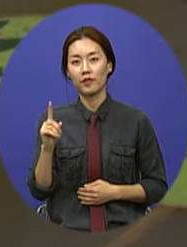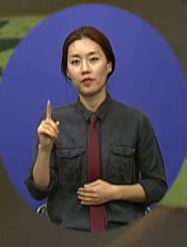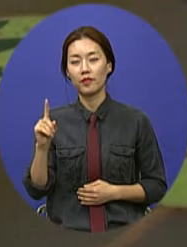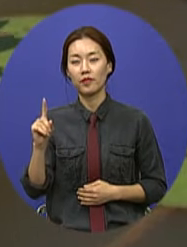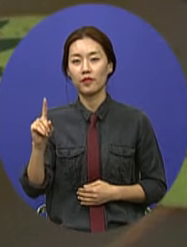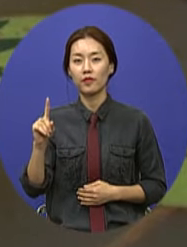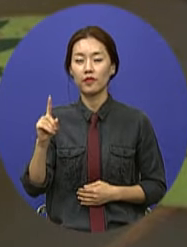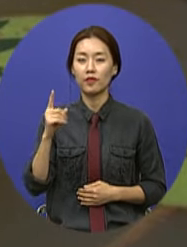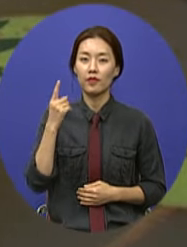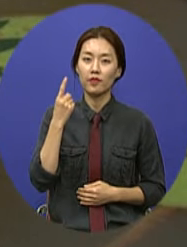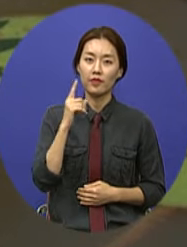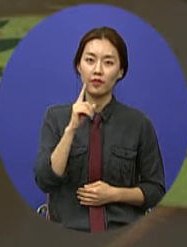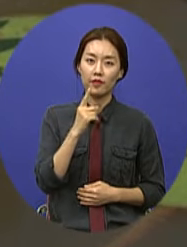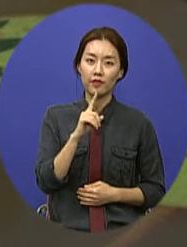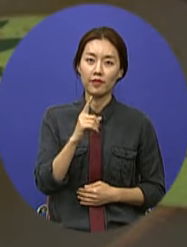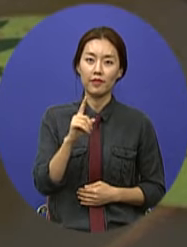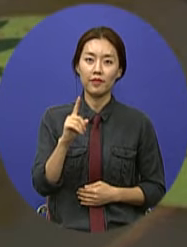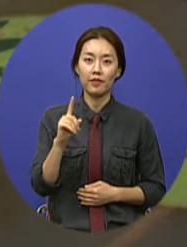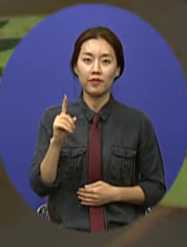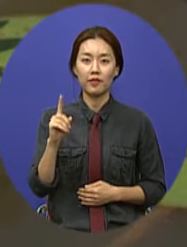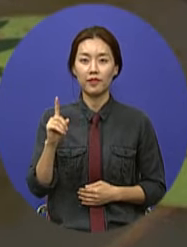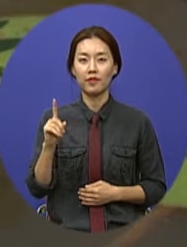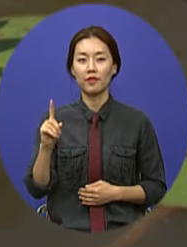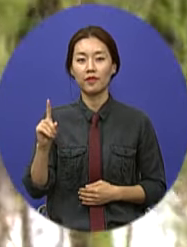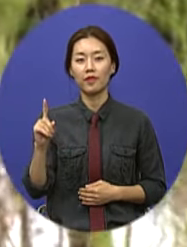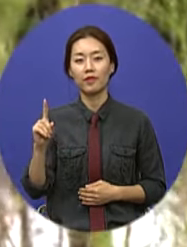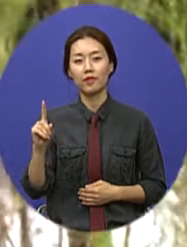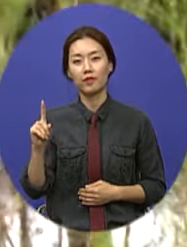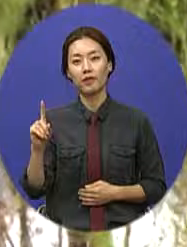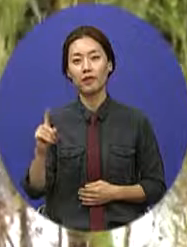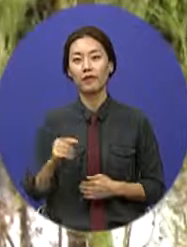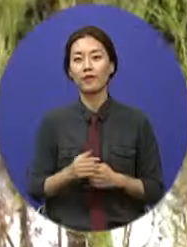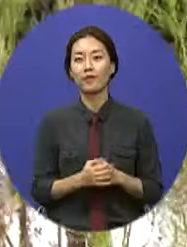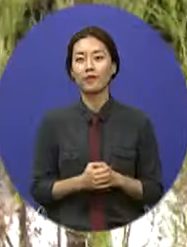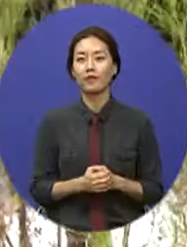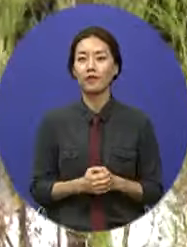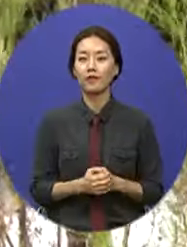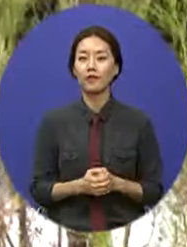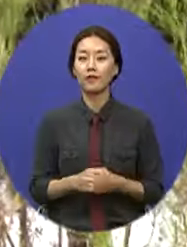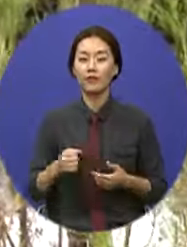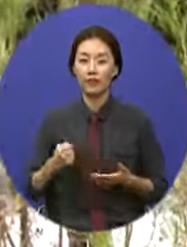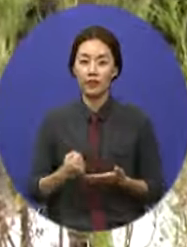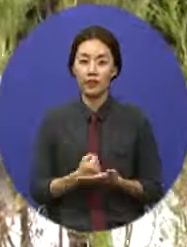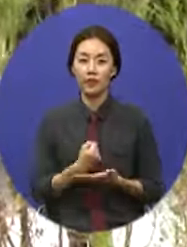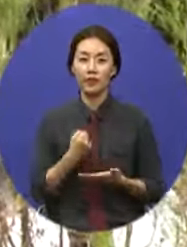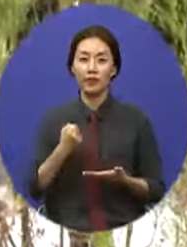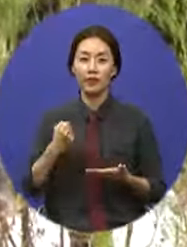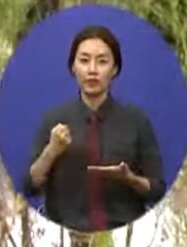아아아아